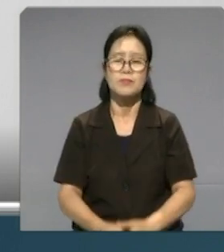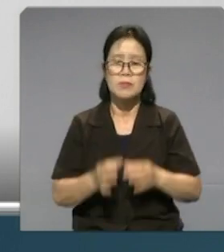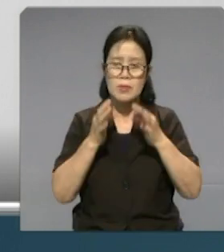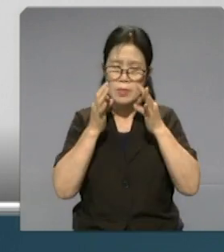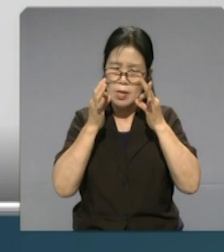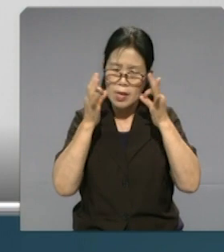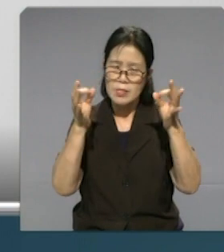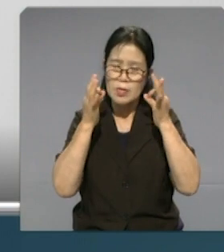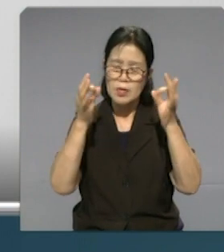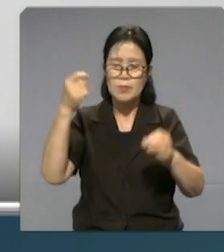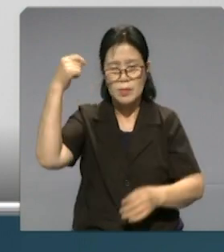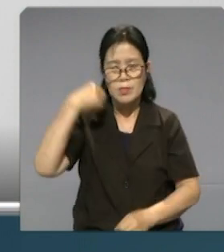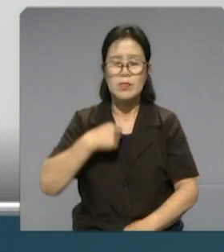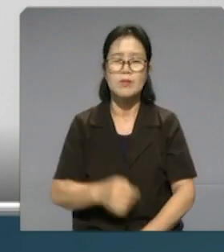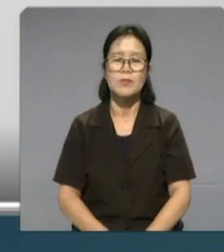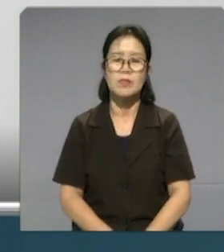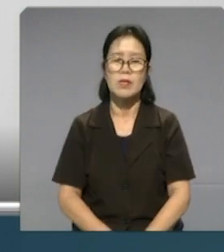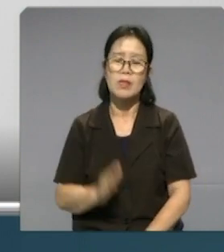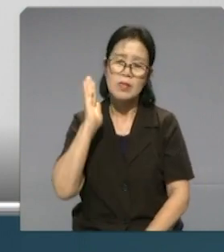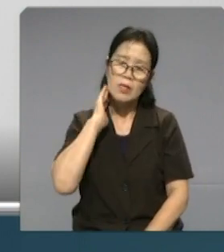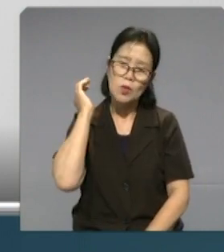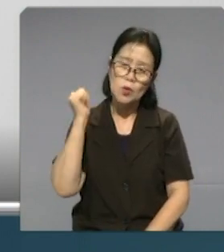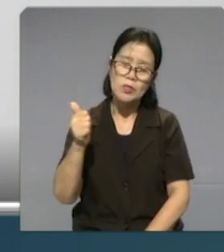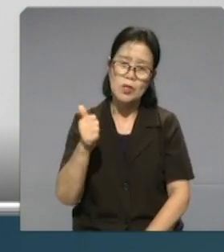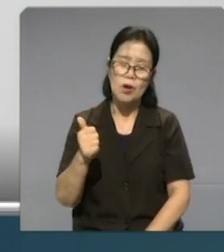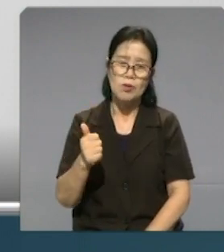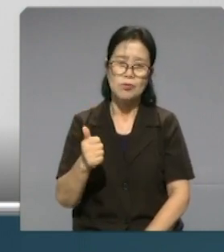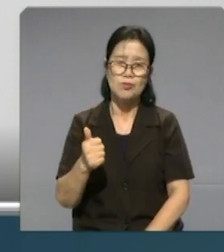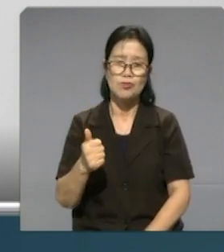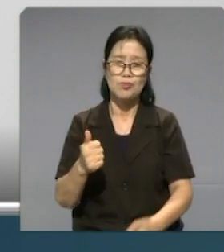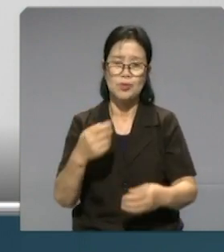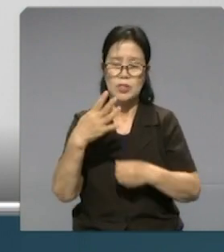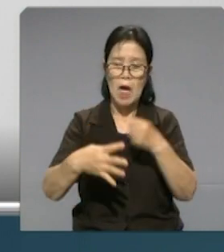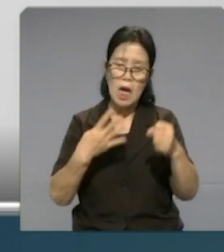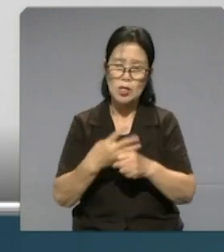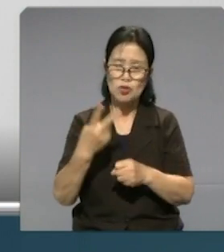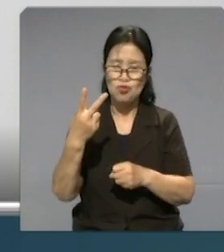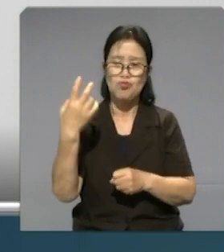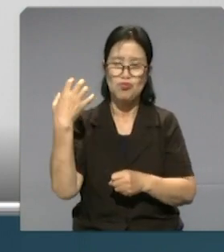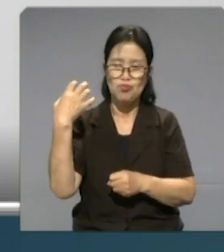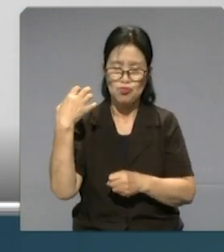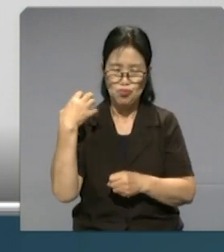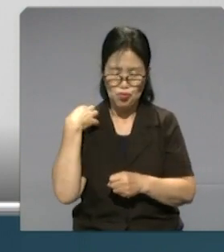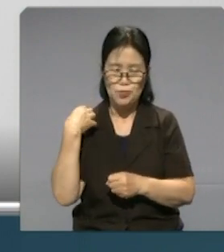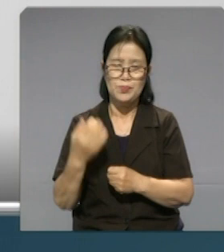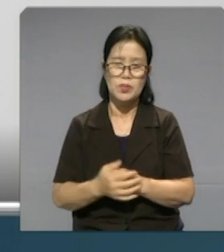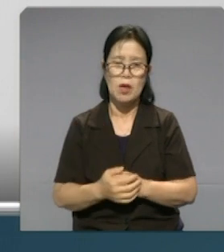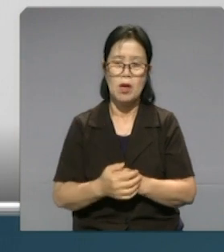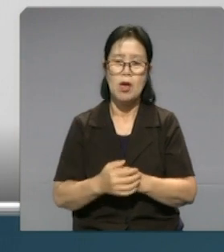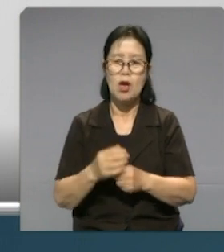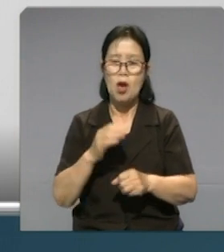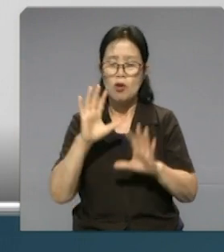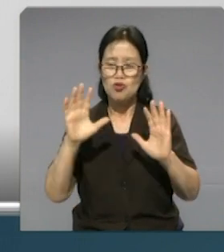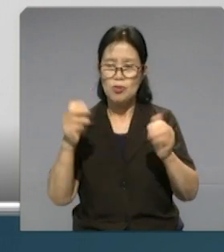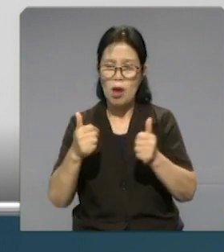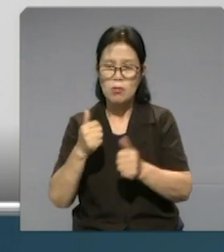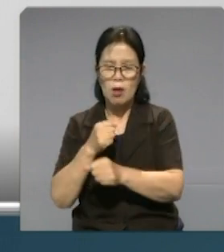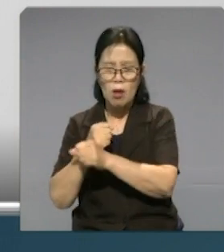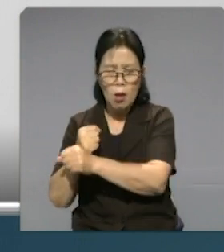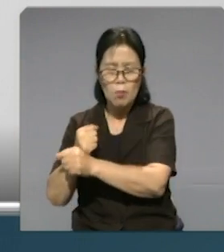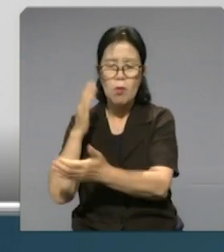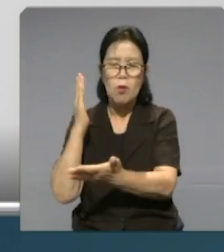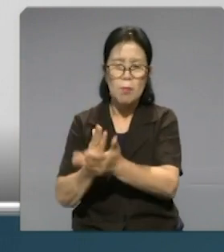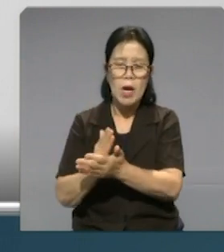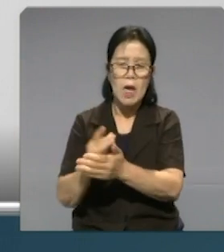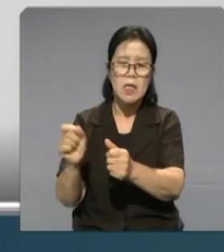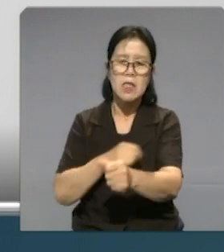간절함이 느껴집니다. 대통령 사전 중임제, 국회의원 불체포특권 폐지 등 여야, 또 대통령도